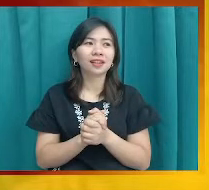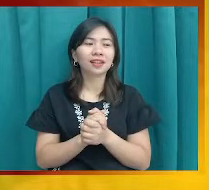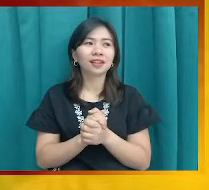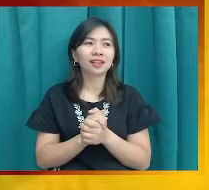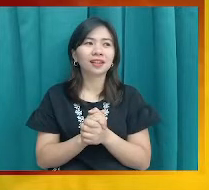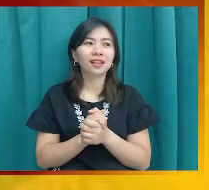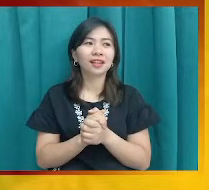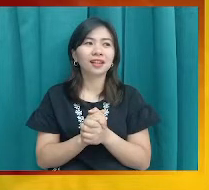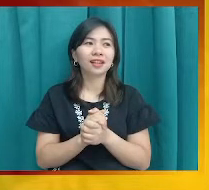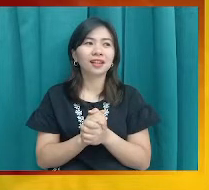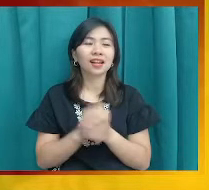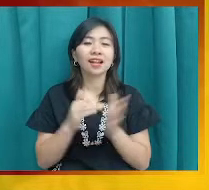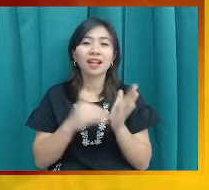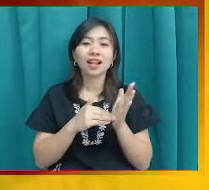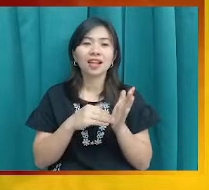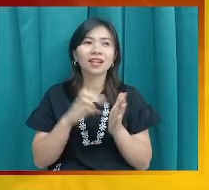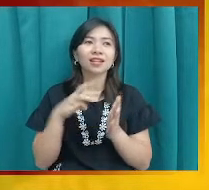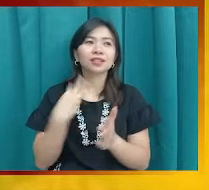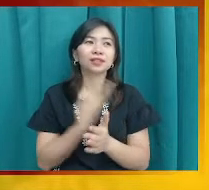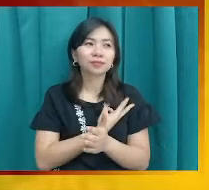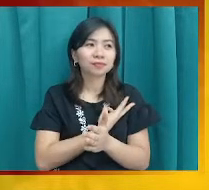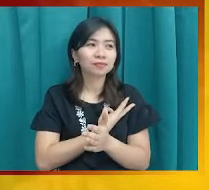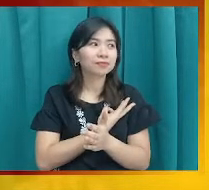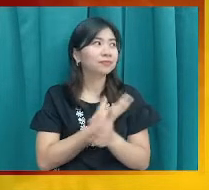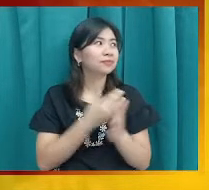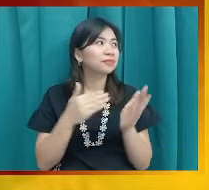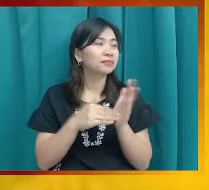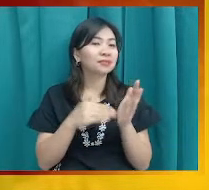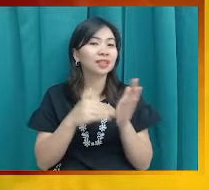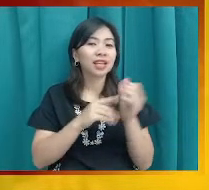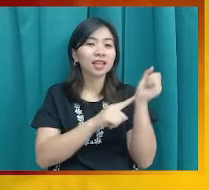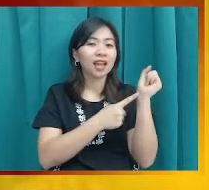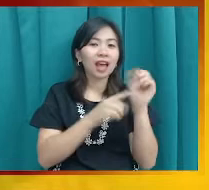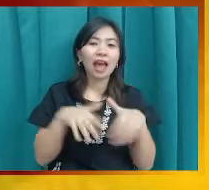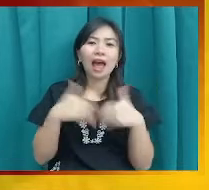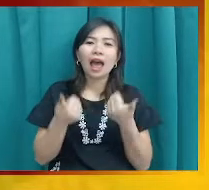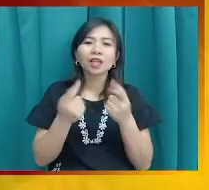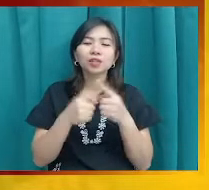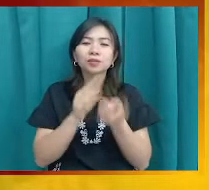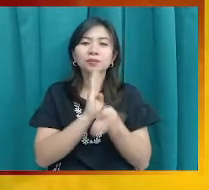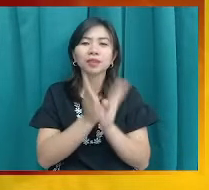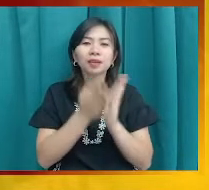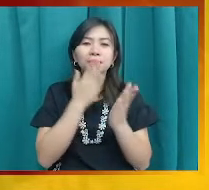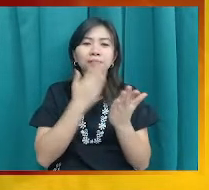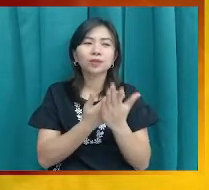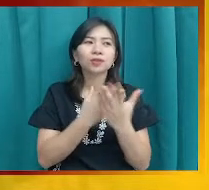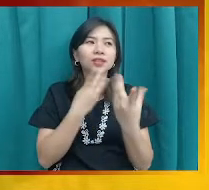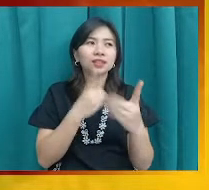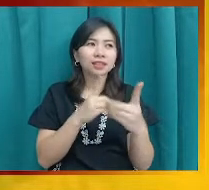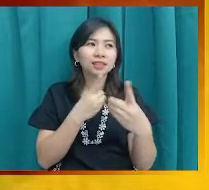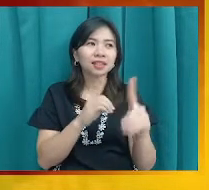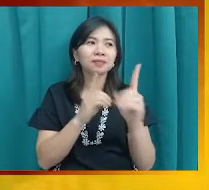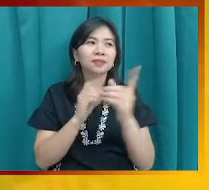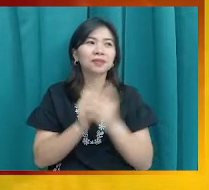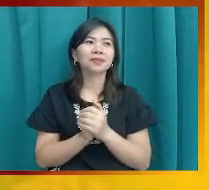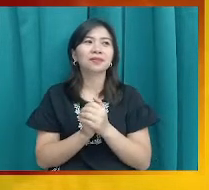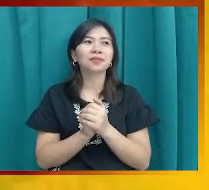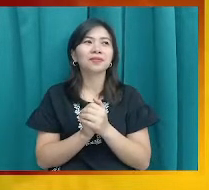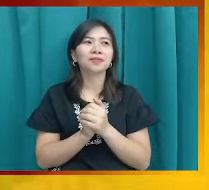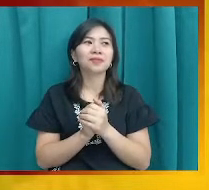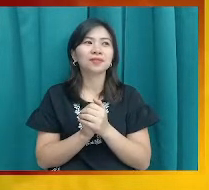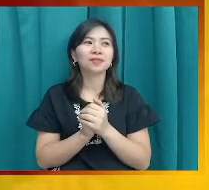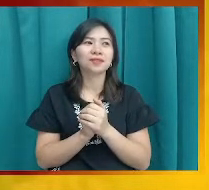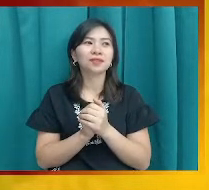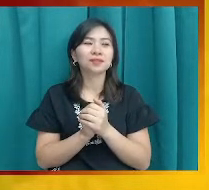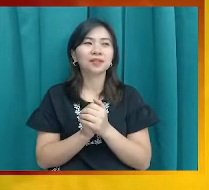nagsimula tayo, young people, sa... paano magiging mabuting disciple? Okay? Yes, yes. Paano magiging mabuting disciple?